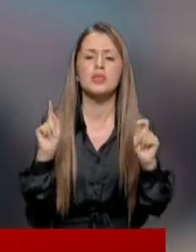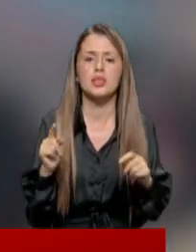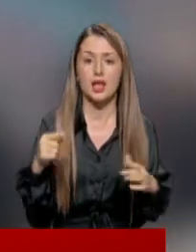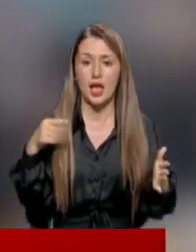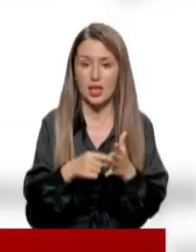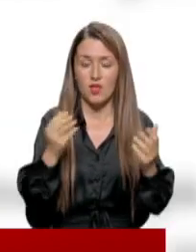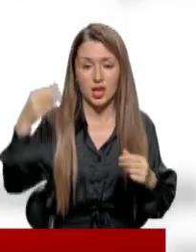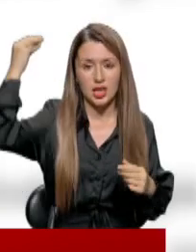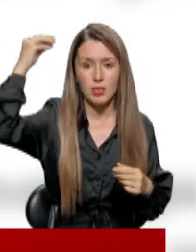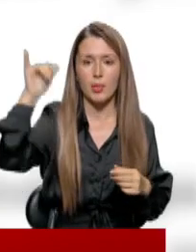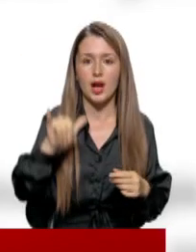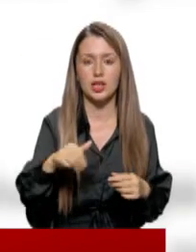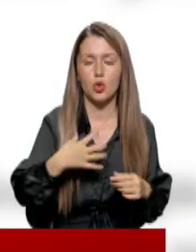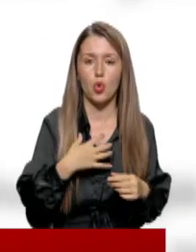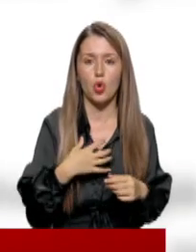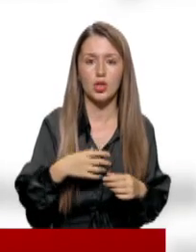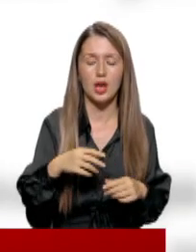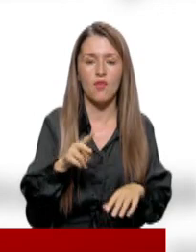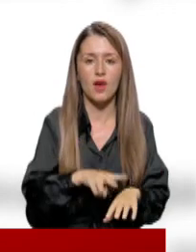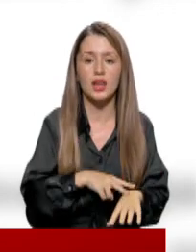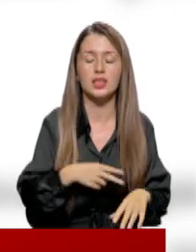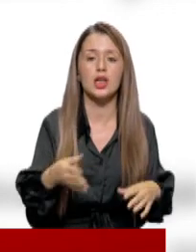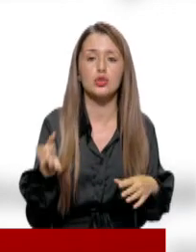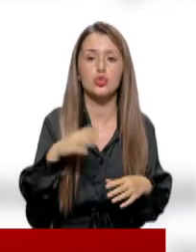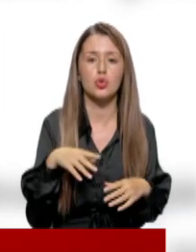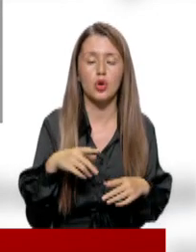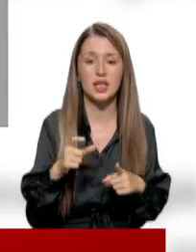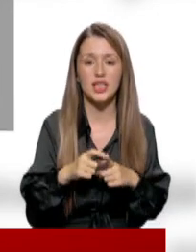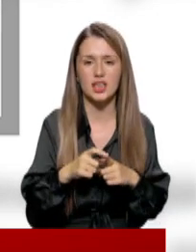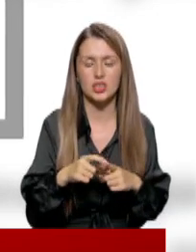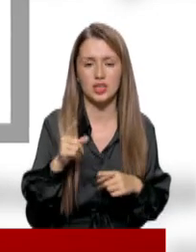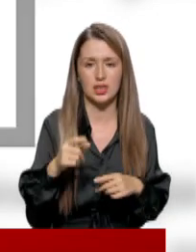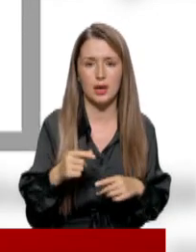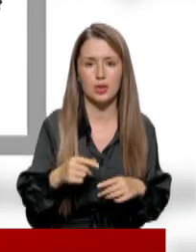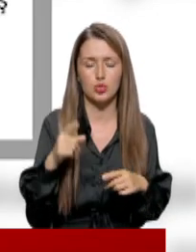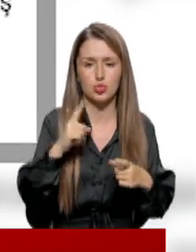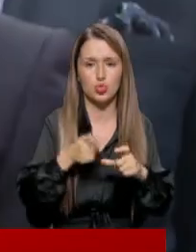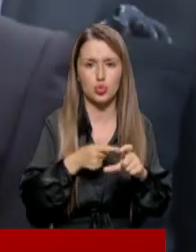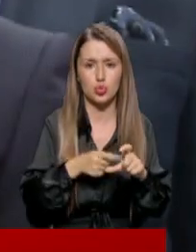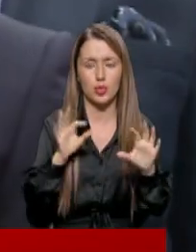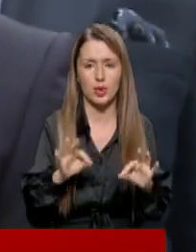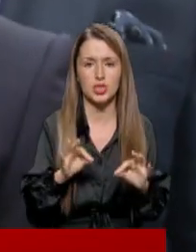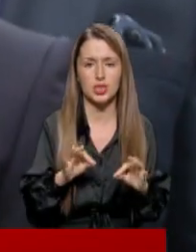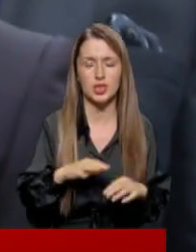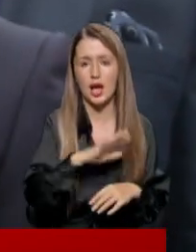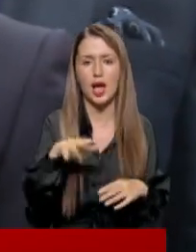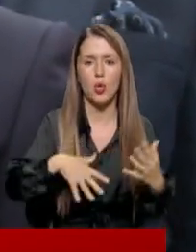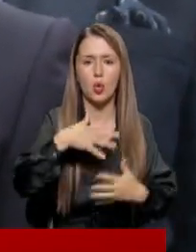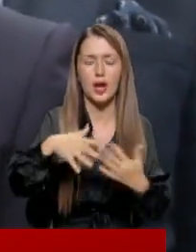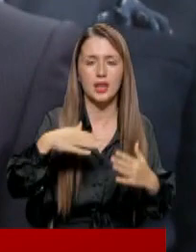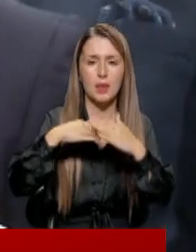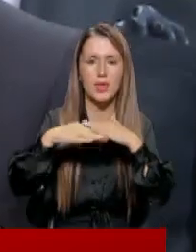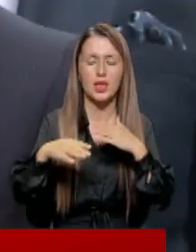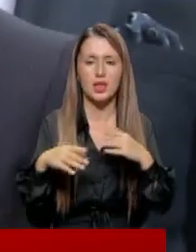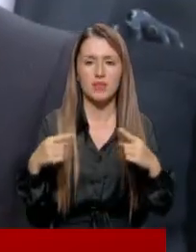imam hakkında Konya Valiliğinden sonra Diyanet İşleri Başkanlığı da soruşturma başlattı. Müfettiş görevlendirildi. Her olayda millete